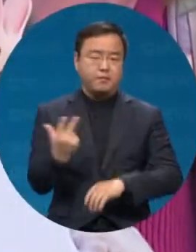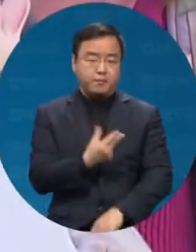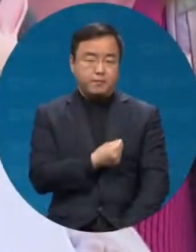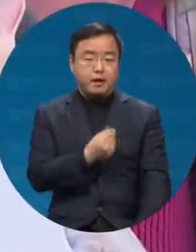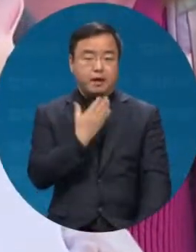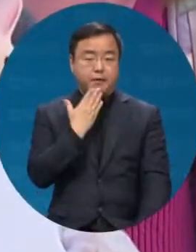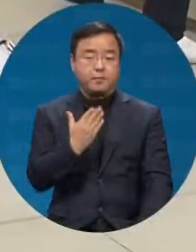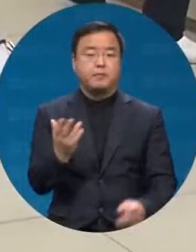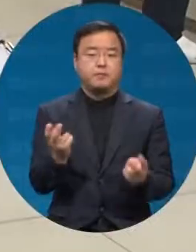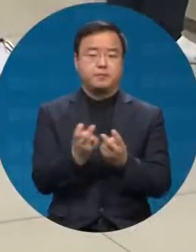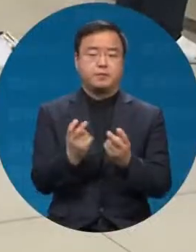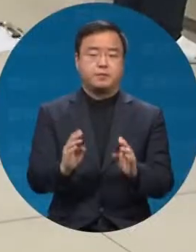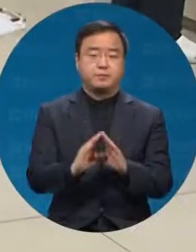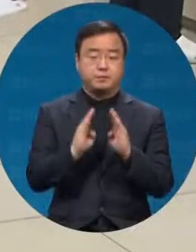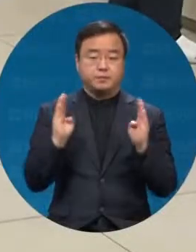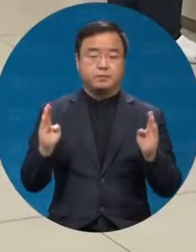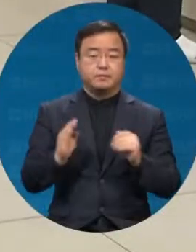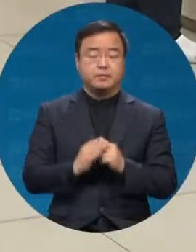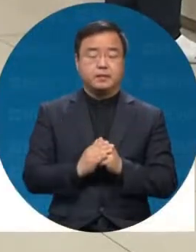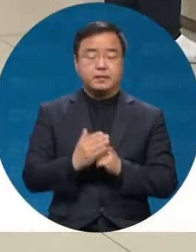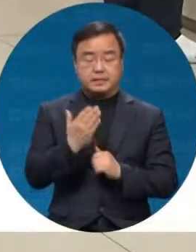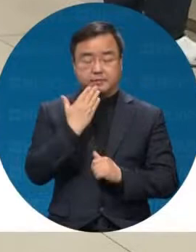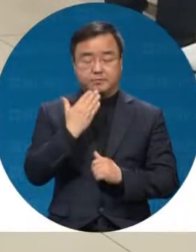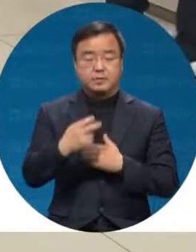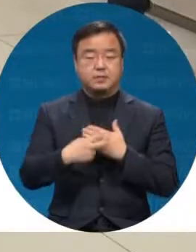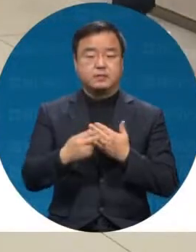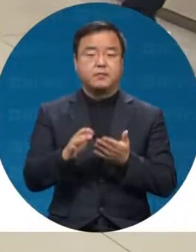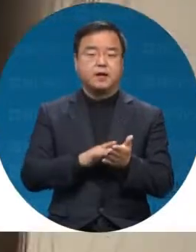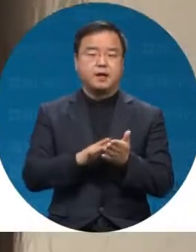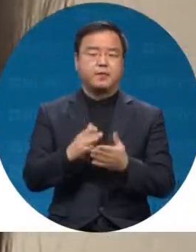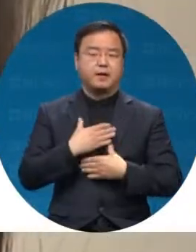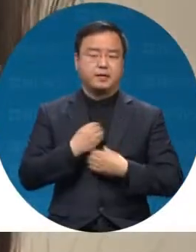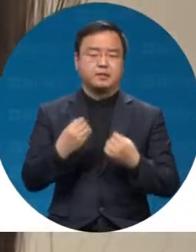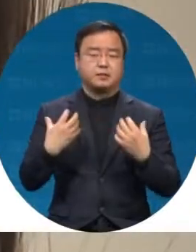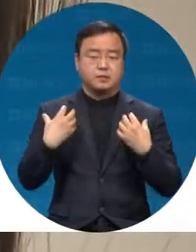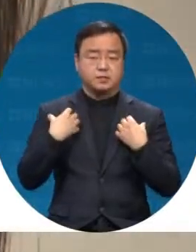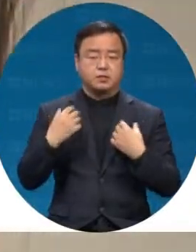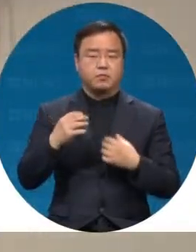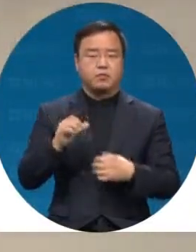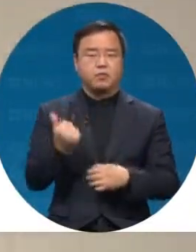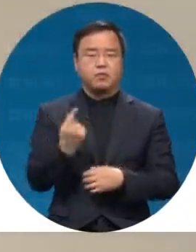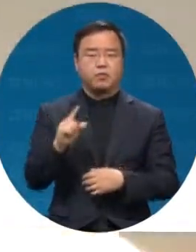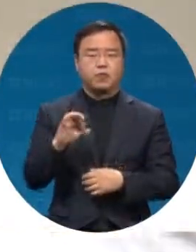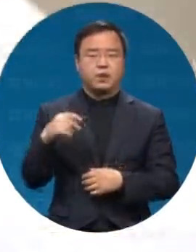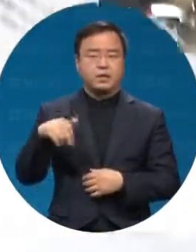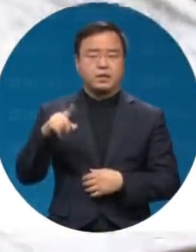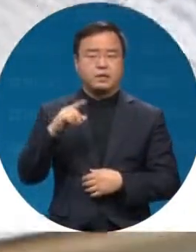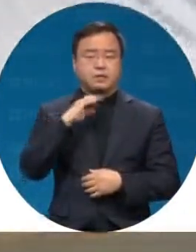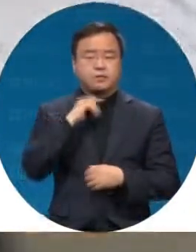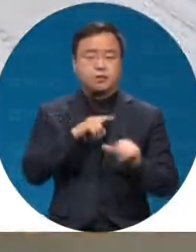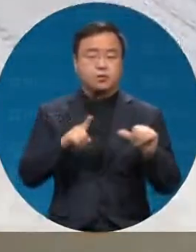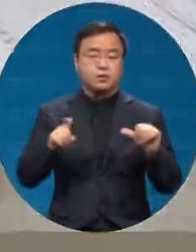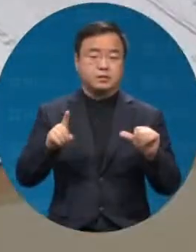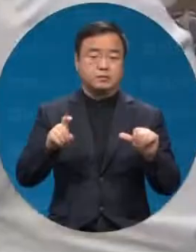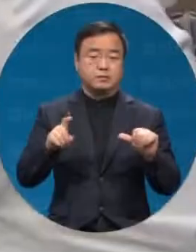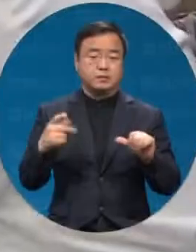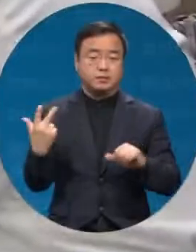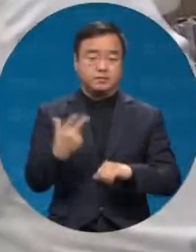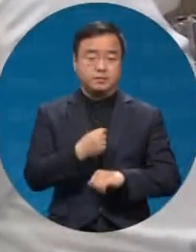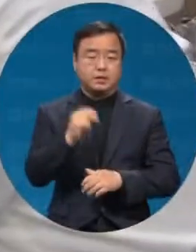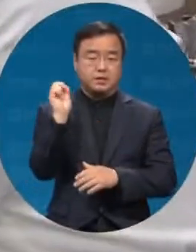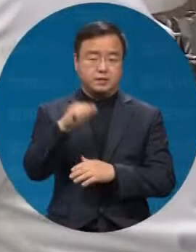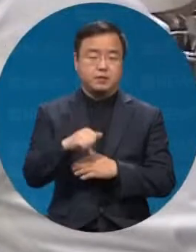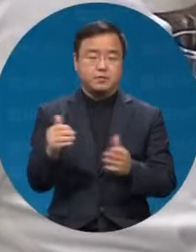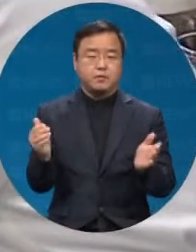길도 열렸습니다. 식품의약품안전처 오늘 화이자사의 5에서 11세용 코로나19 백신을 허가했습니다.